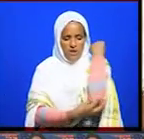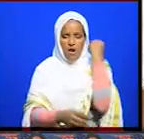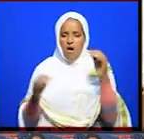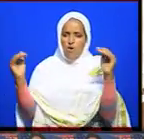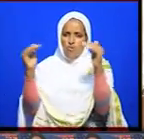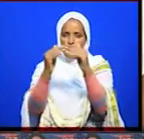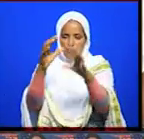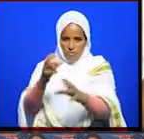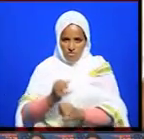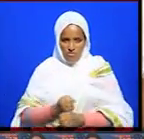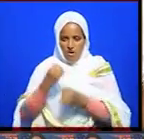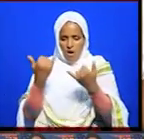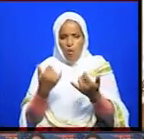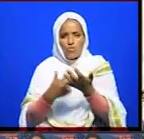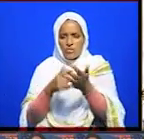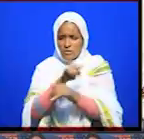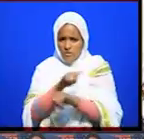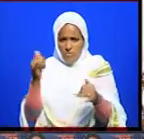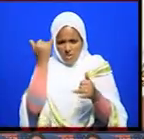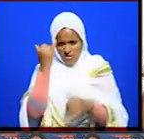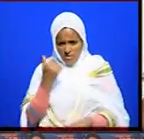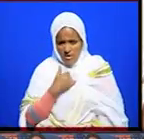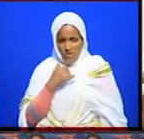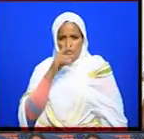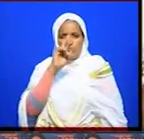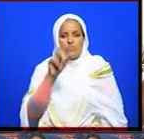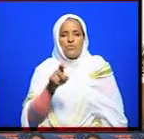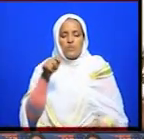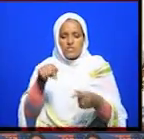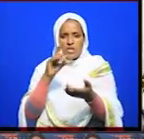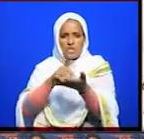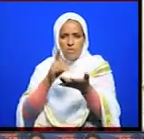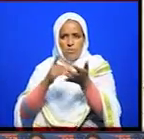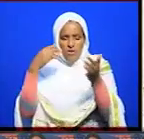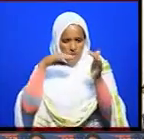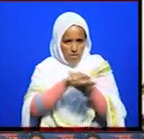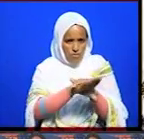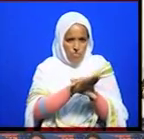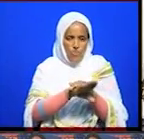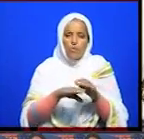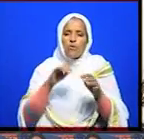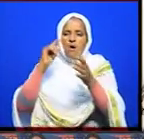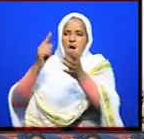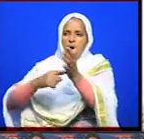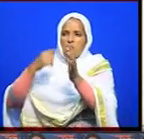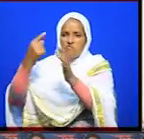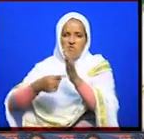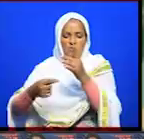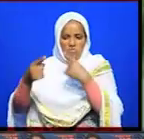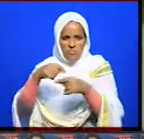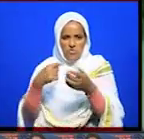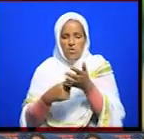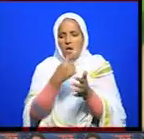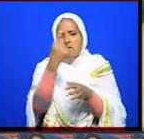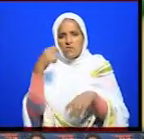ትልቅ ሀብታም የሚሆን ድሃ ምንም ሳያለያዩ ይቀበሉ ነበር። አሁን እሱ ነገር አለ? አይ አሁን እዚህ ከተማ ተገባው